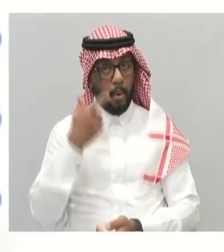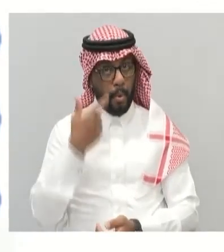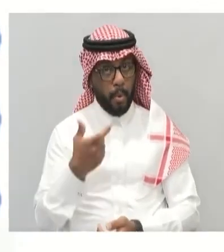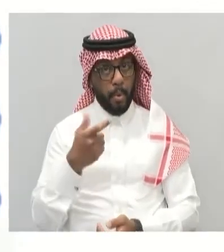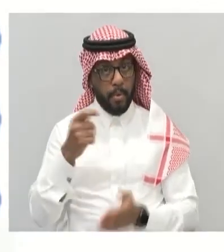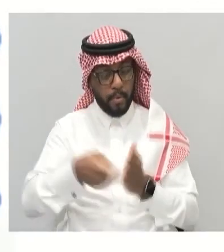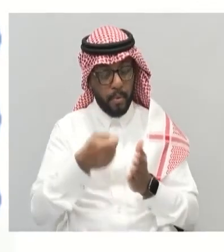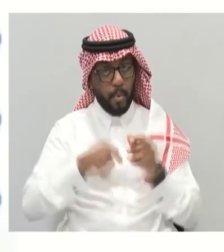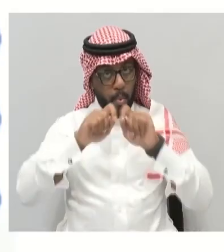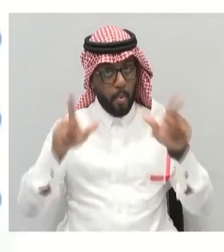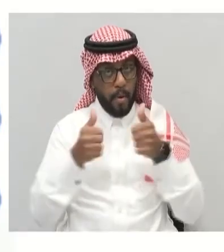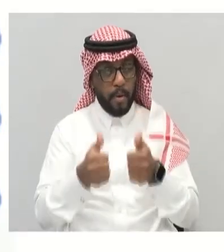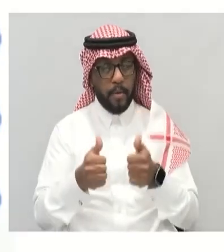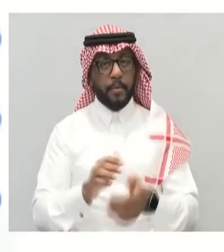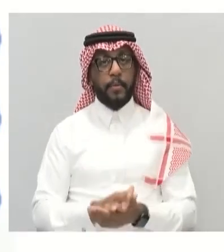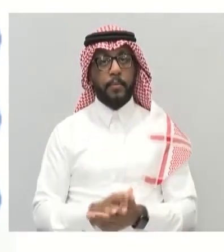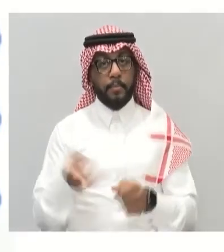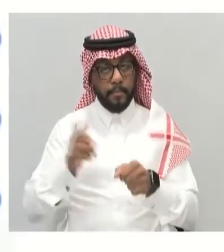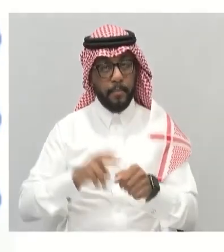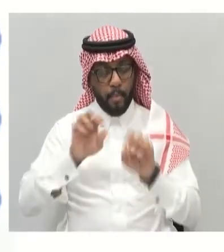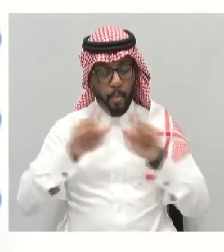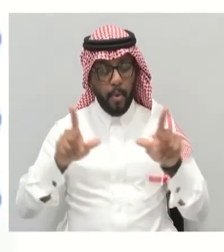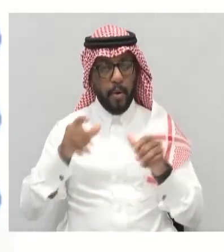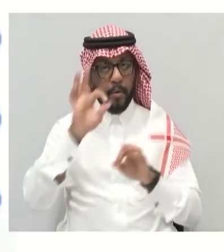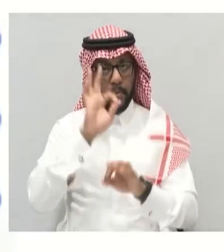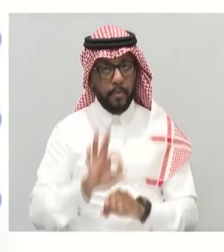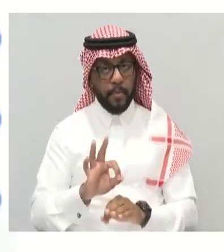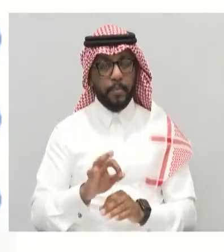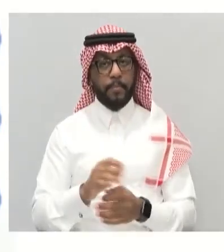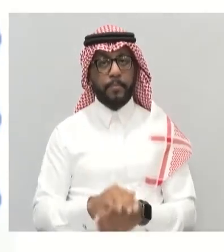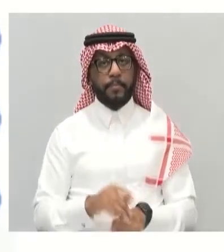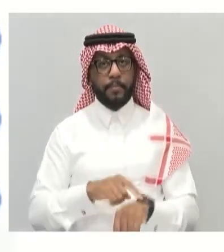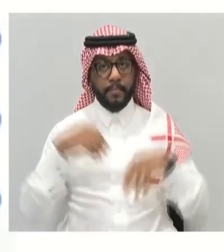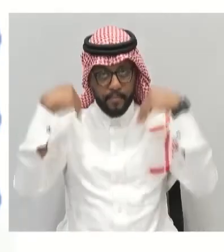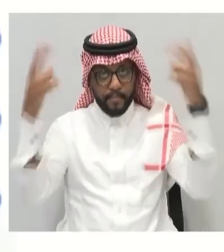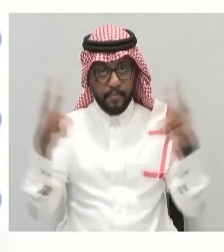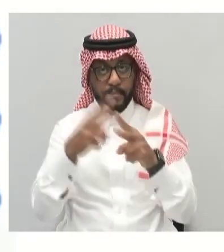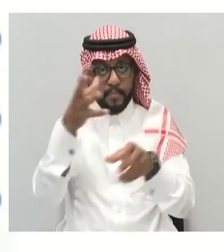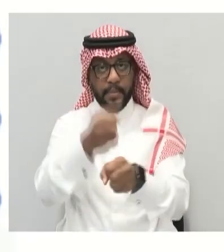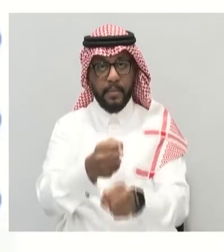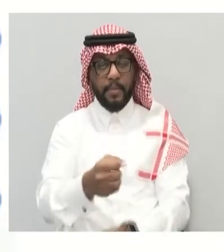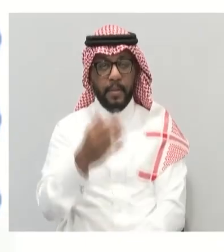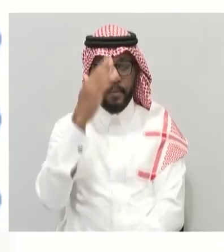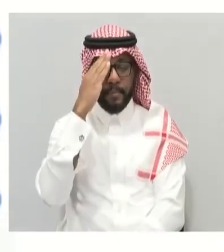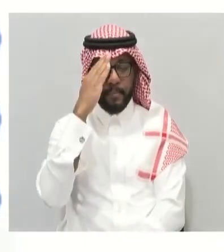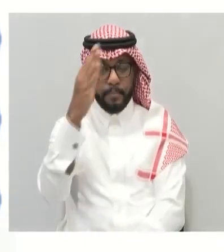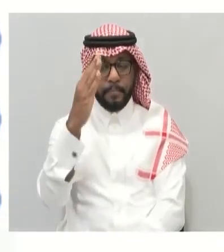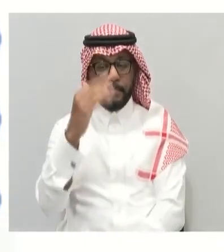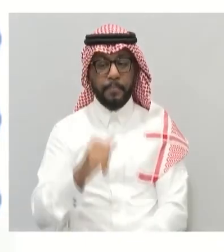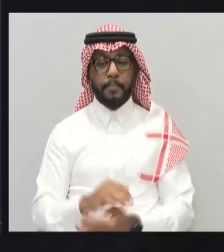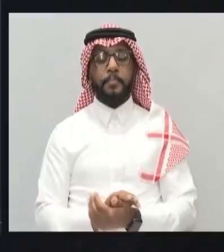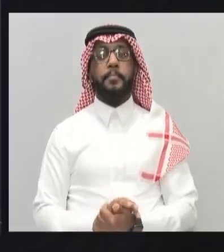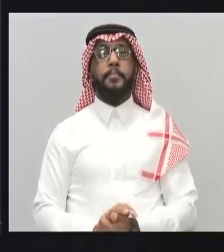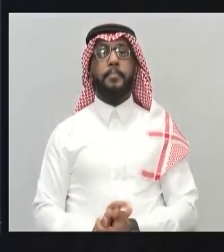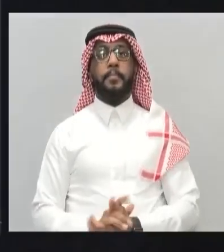حلها بشكل جيد بعد مراجعت للدرس السابق ونلتقي باذن الله تعالى في درس قادم الى ذلكم الحين